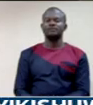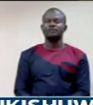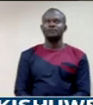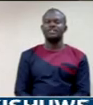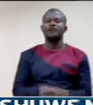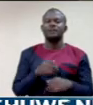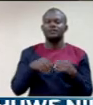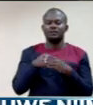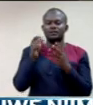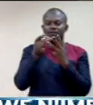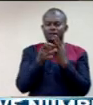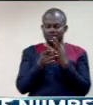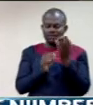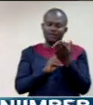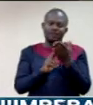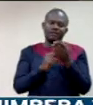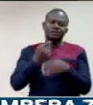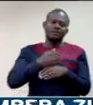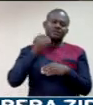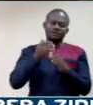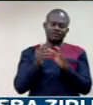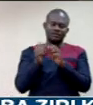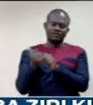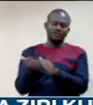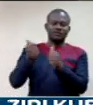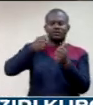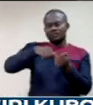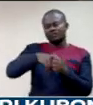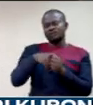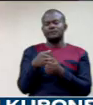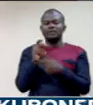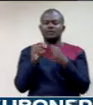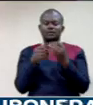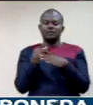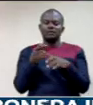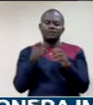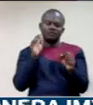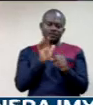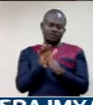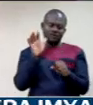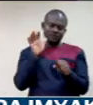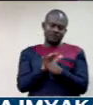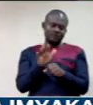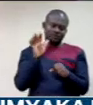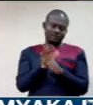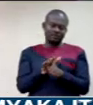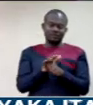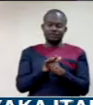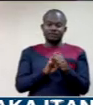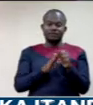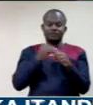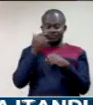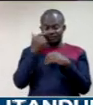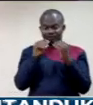kurongorwa, bagiye gukoresha iminsi mikuru yabo yo kubatirisha, gukomezwa. Abantu babaga ari benshi cyane ugasanga nko mu